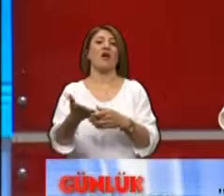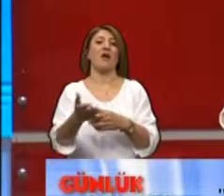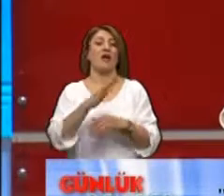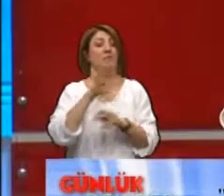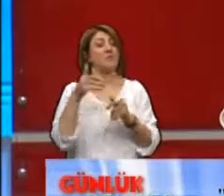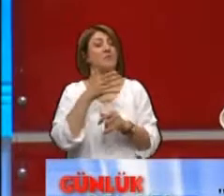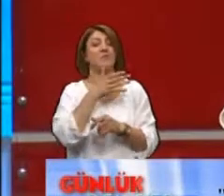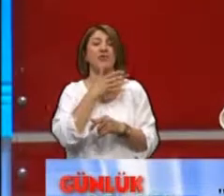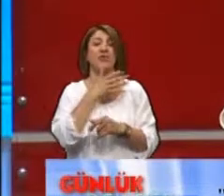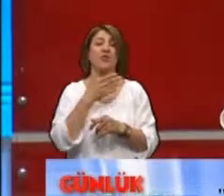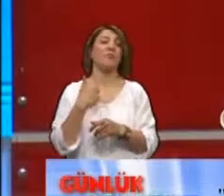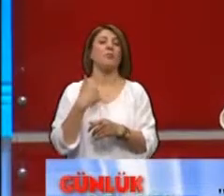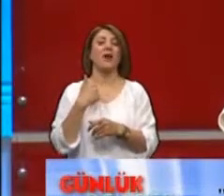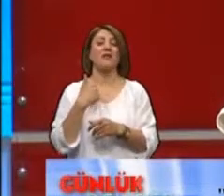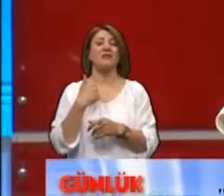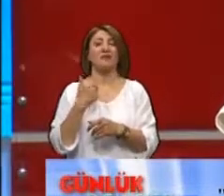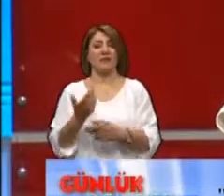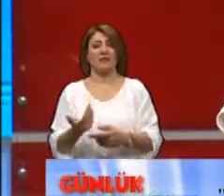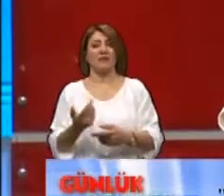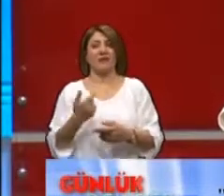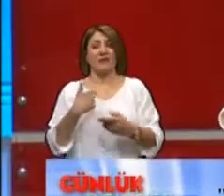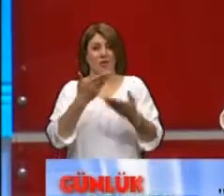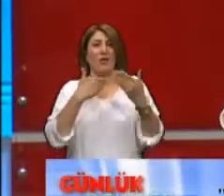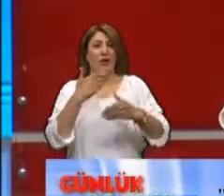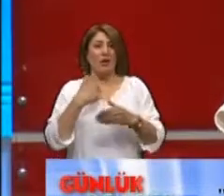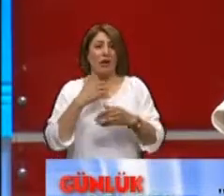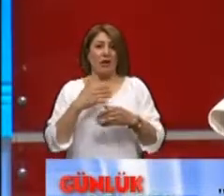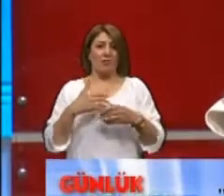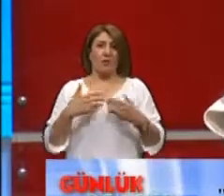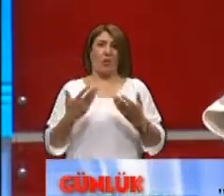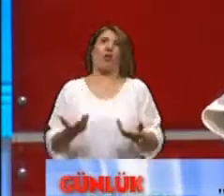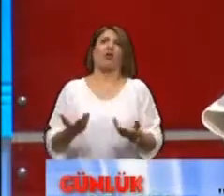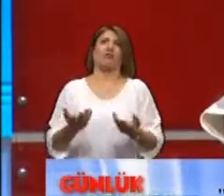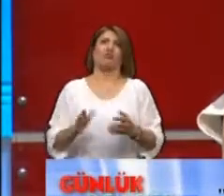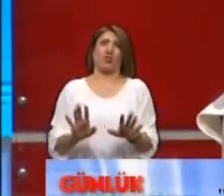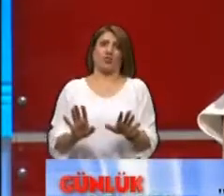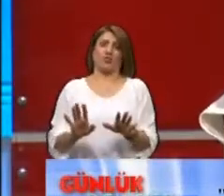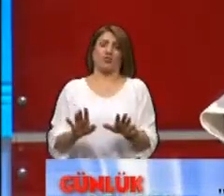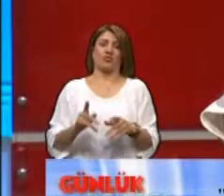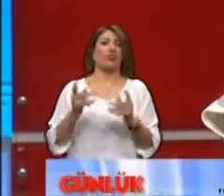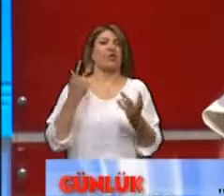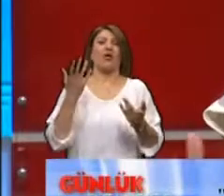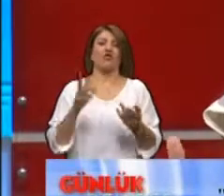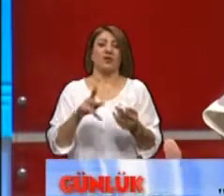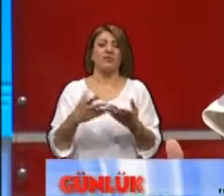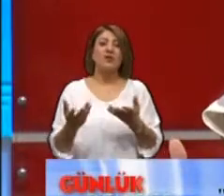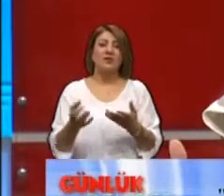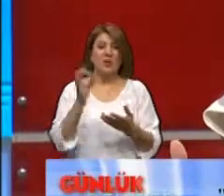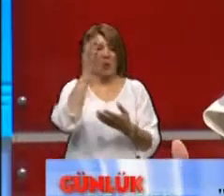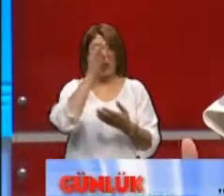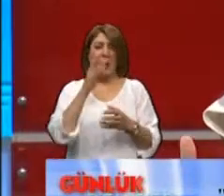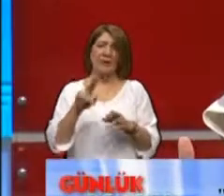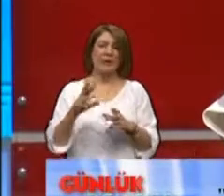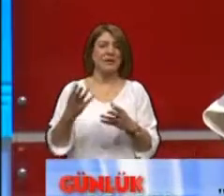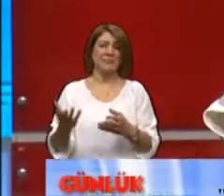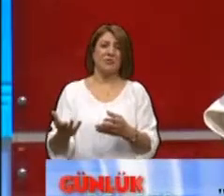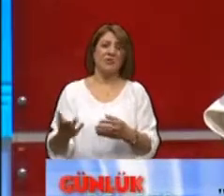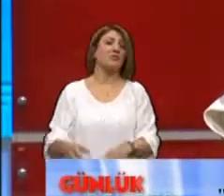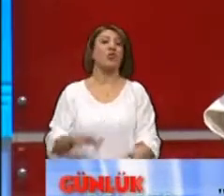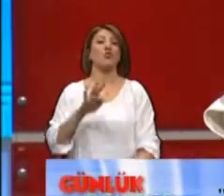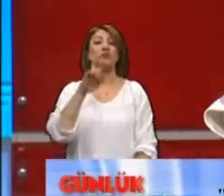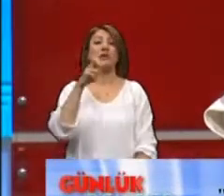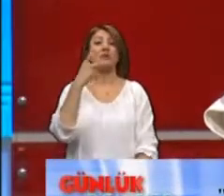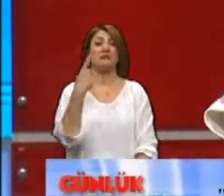yöntem. Yani ben Rıza Baba deyip hadi canım demeyeni bence anında kolay diye düşünüyorlar. 38 lira yani, para aldatmak.